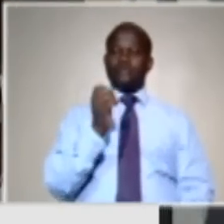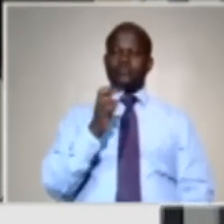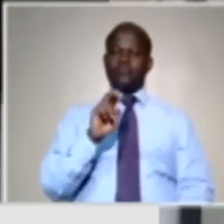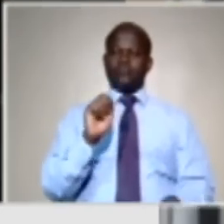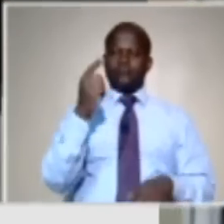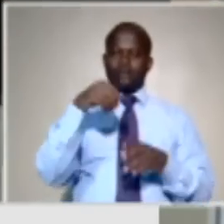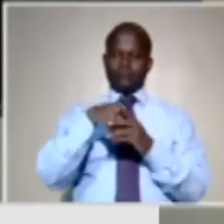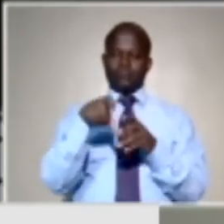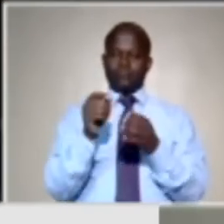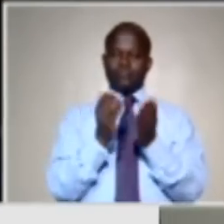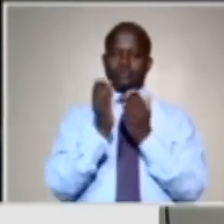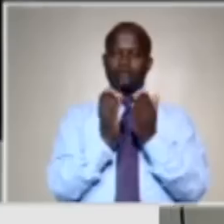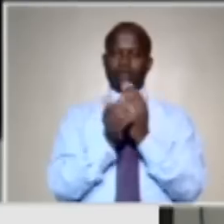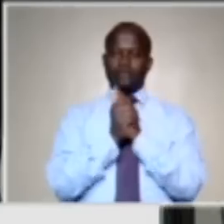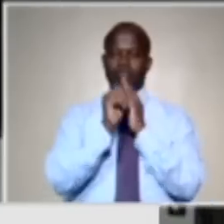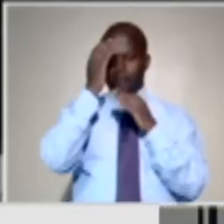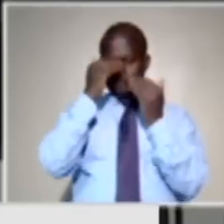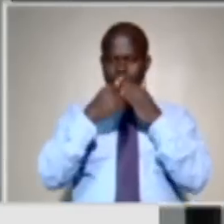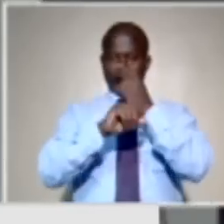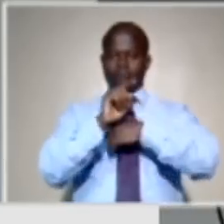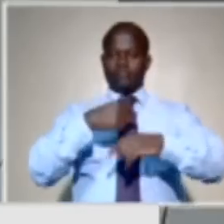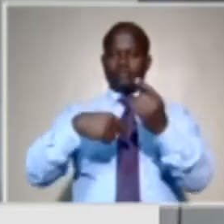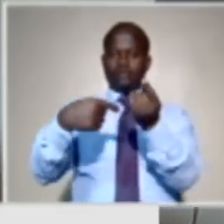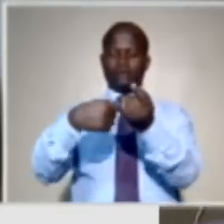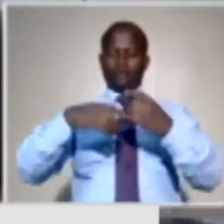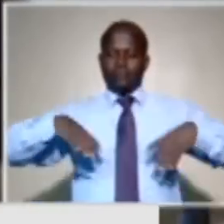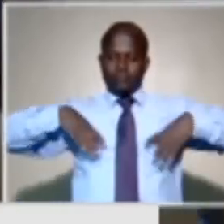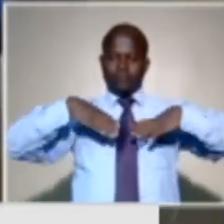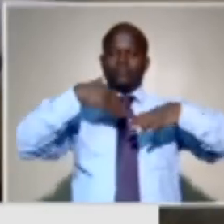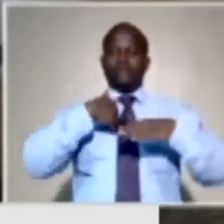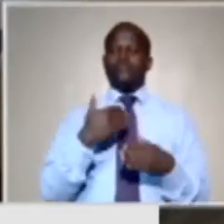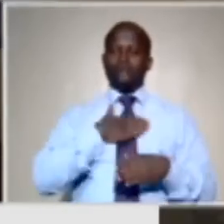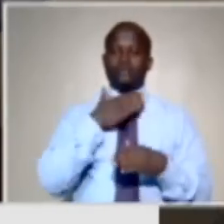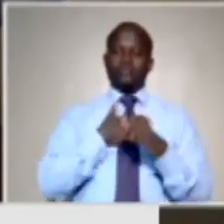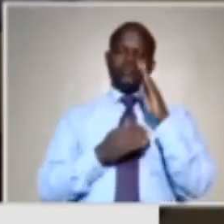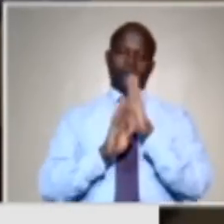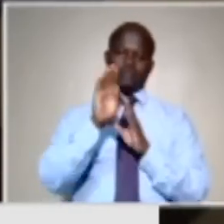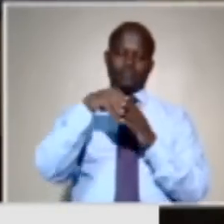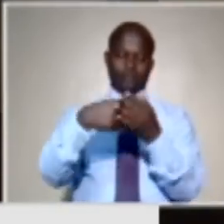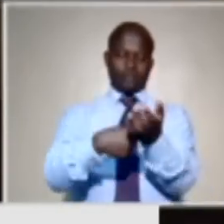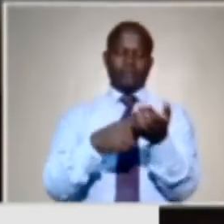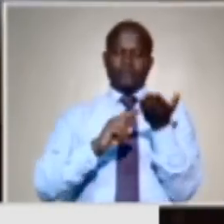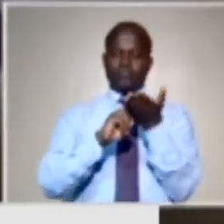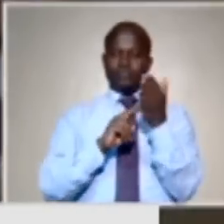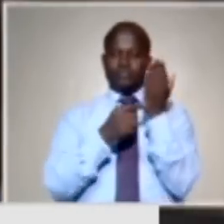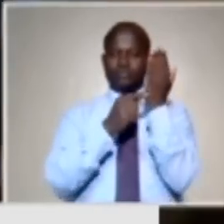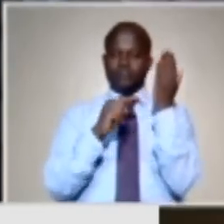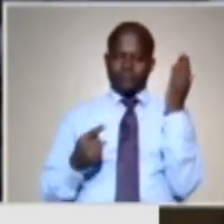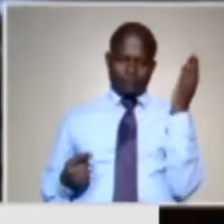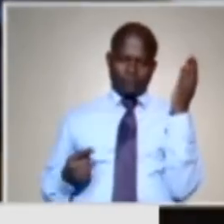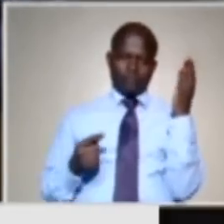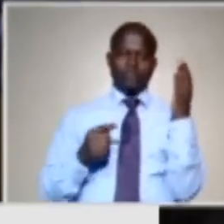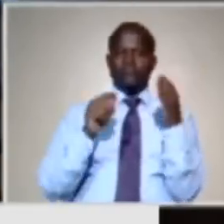za services z'inzobere bitewe n'umugabo w'ingingo afite akaba yishimira iri terambere mu buvuzi hifajwe ko nabuhanga